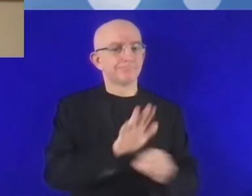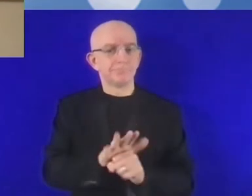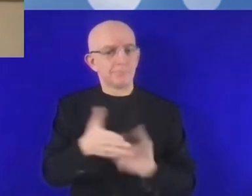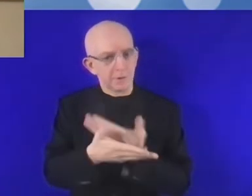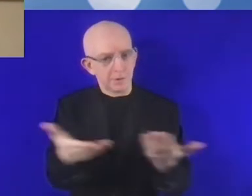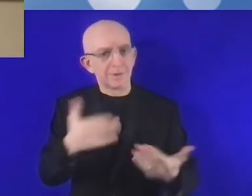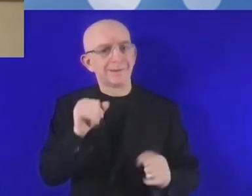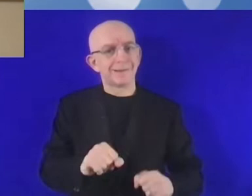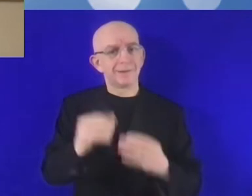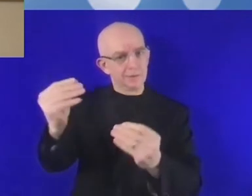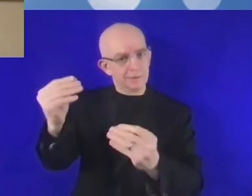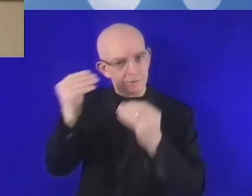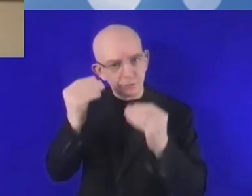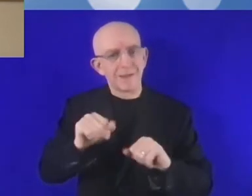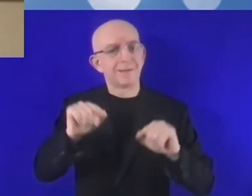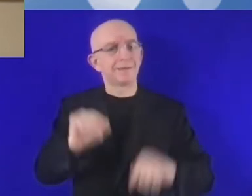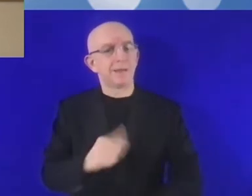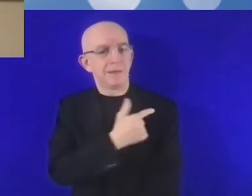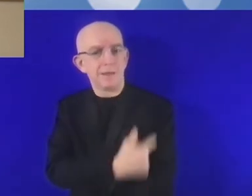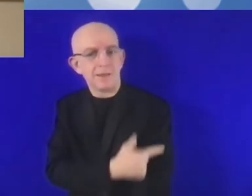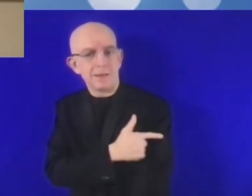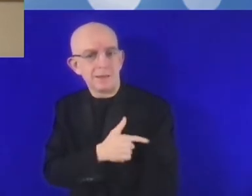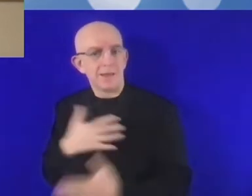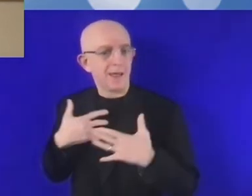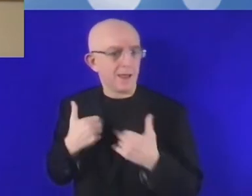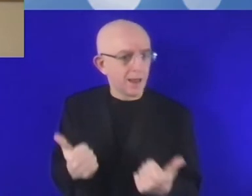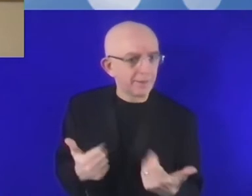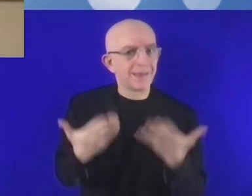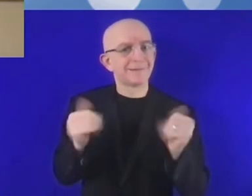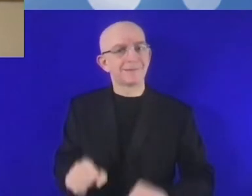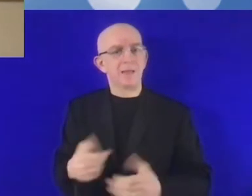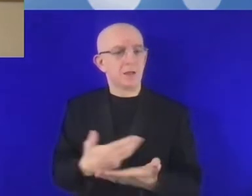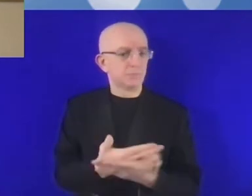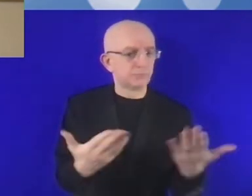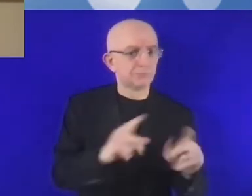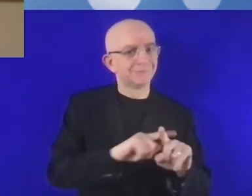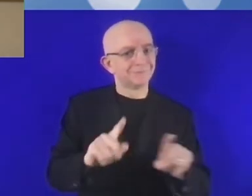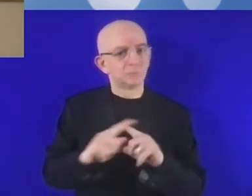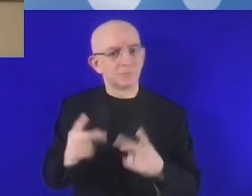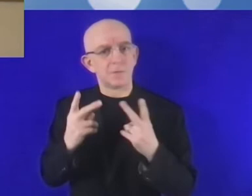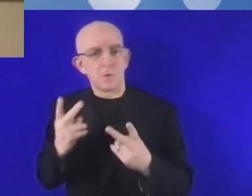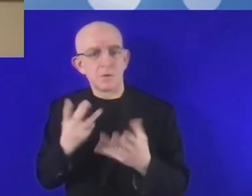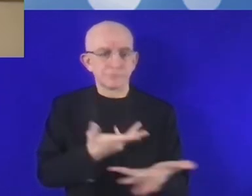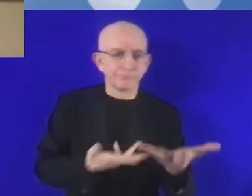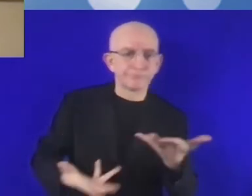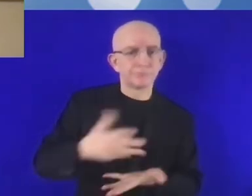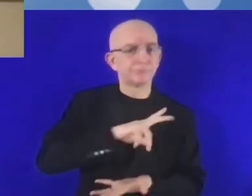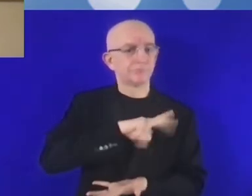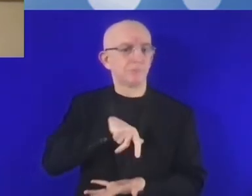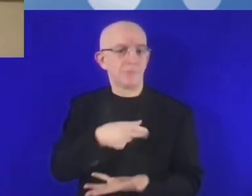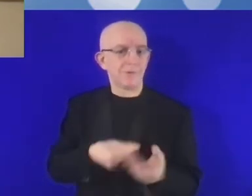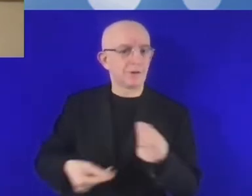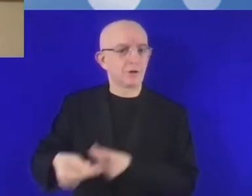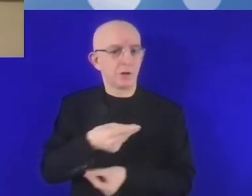طريق الإنترنت، وهذا مهم لنمو المجتمع والنمو الاقتصادي بشكل عام في مختلف البلاد،